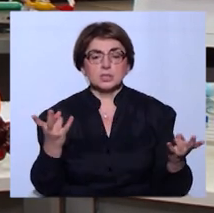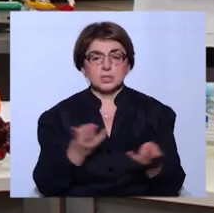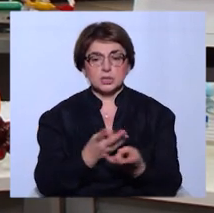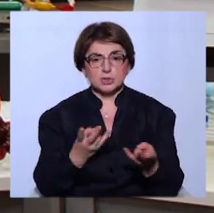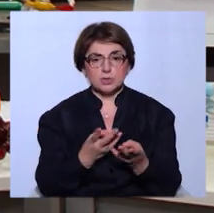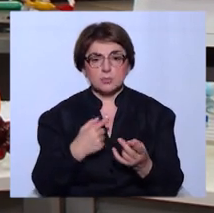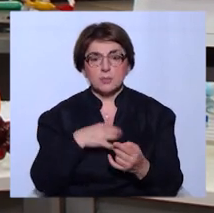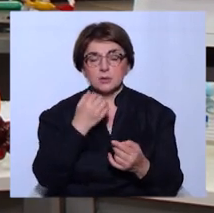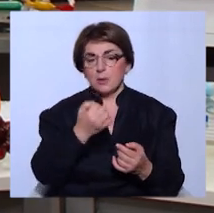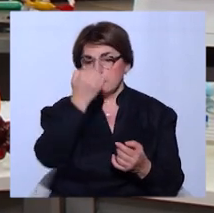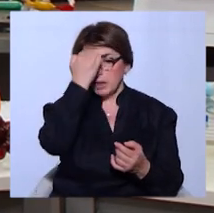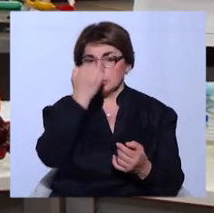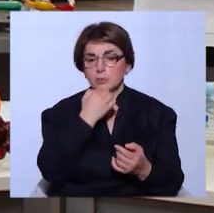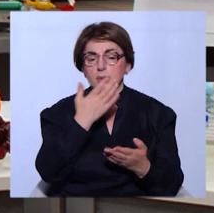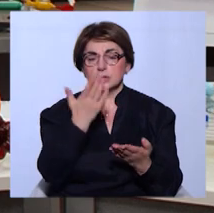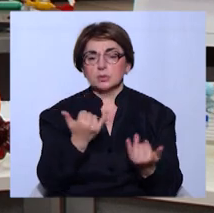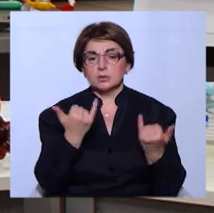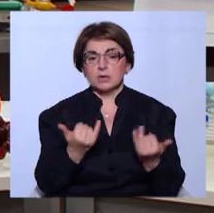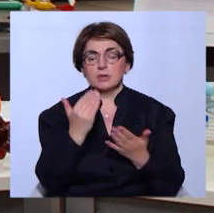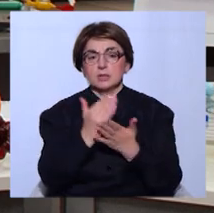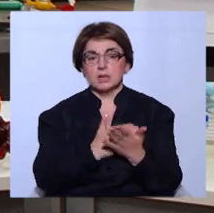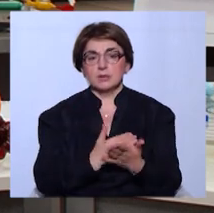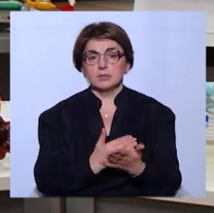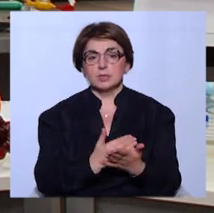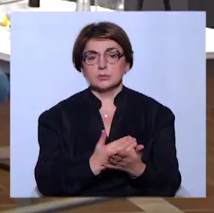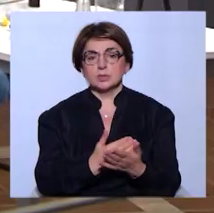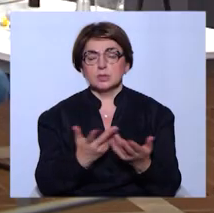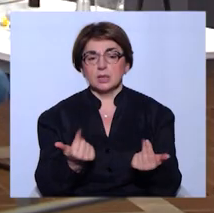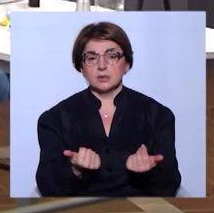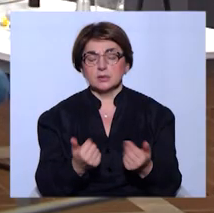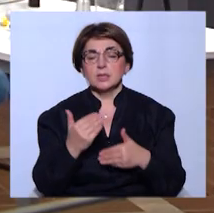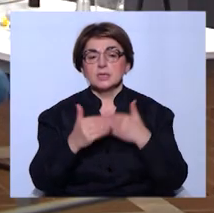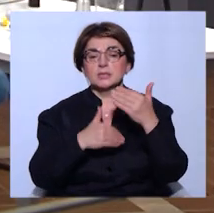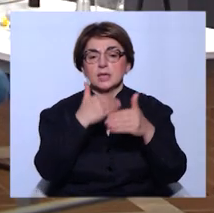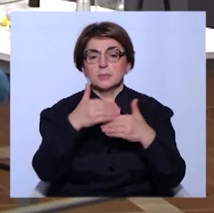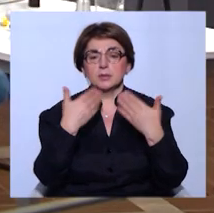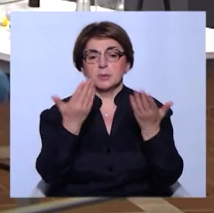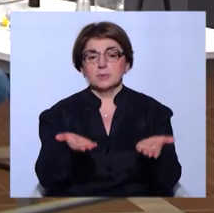გადაგიხადო დღევანდელი გაკვეთილისთვის და წარმატებები გისურვო. მადლობა.